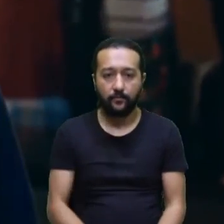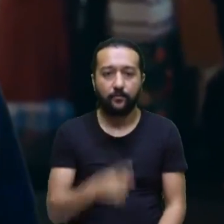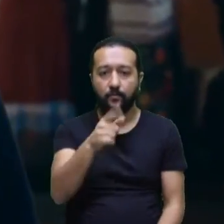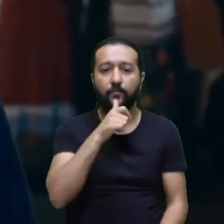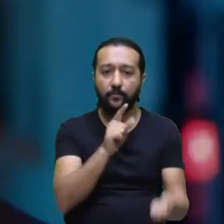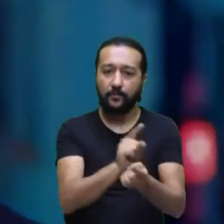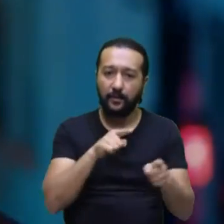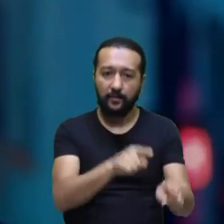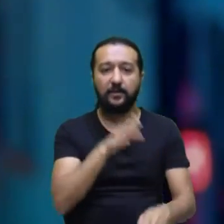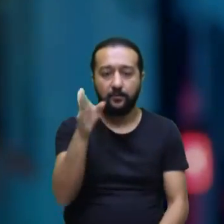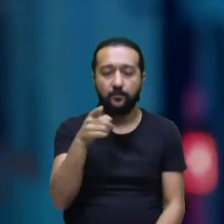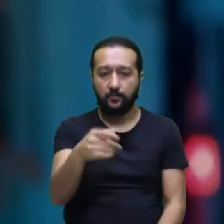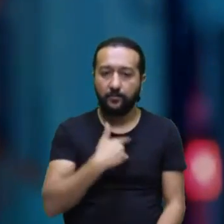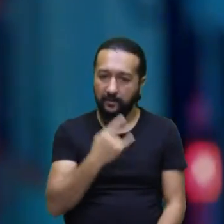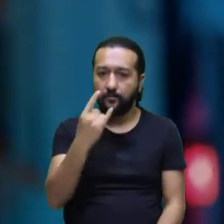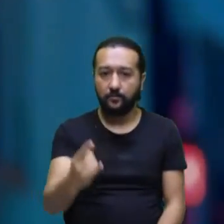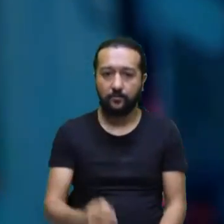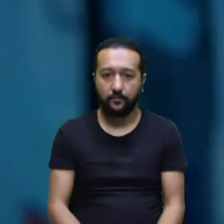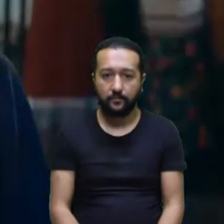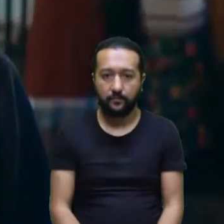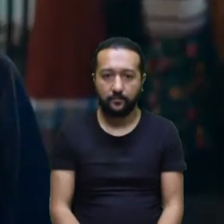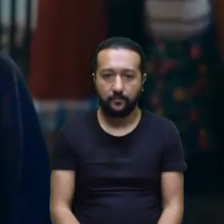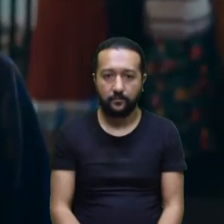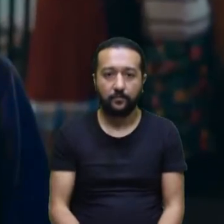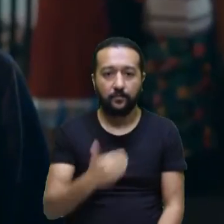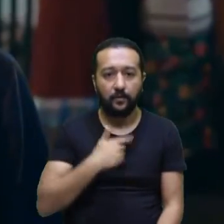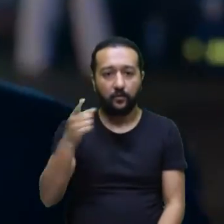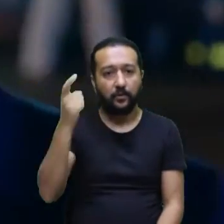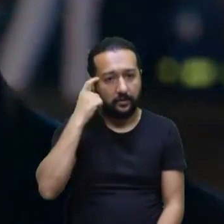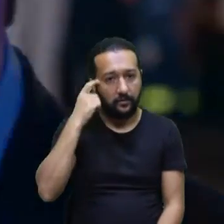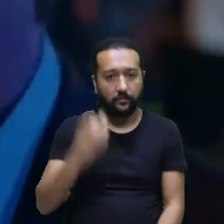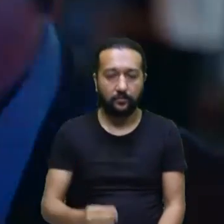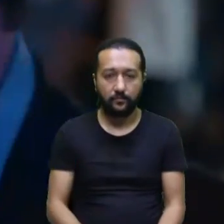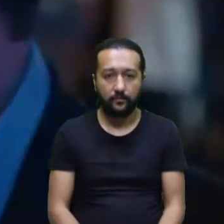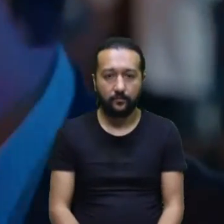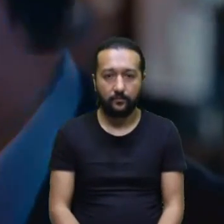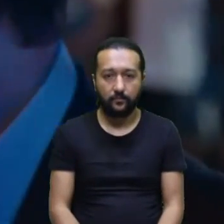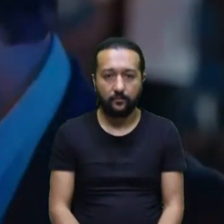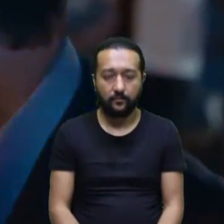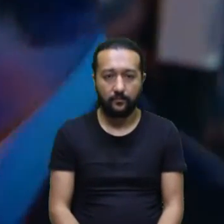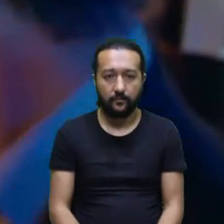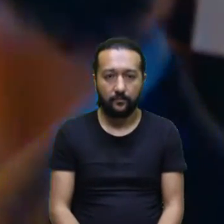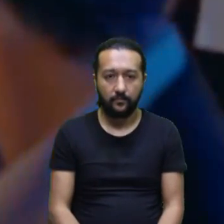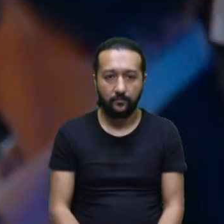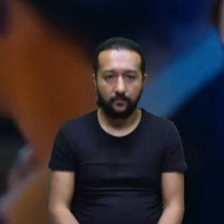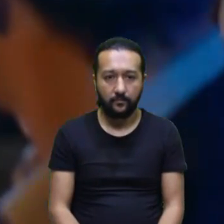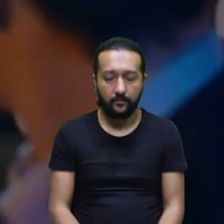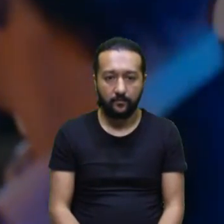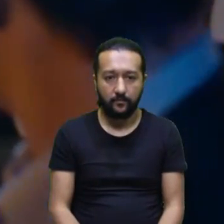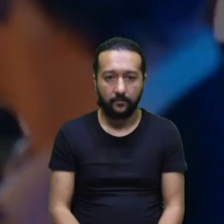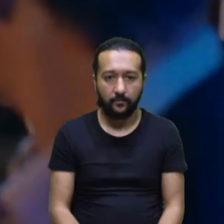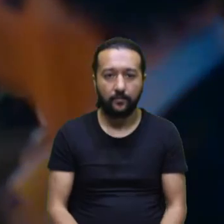O adamların peşinden gidiyorsunuz. Beni de götürün. Ben onları tanıyorum. Polat kayıtsızca yürürken birden durup